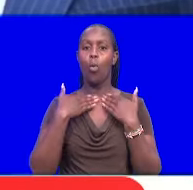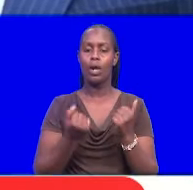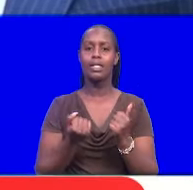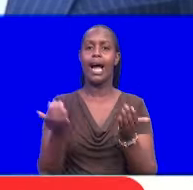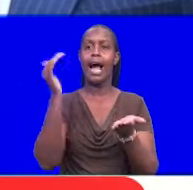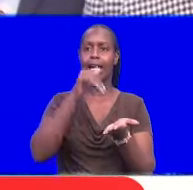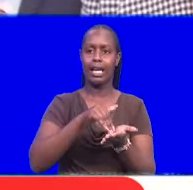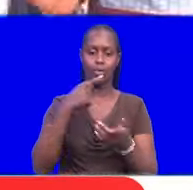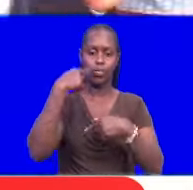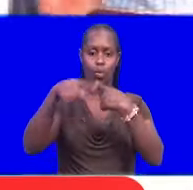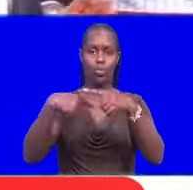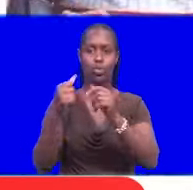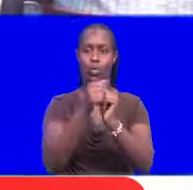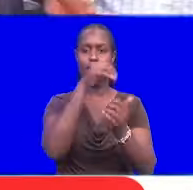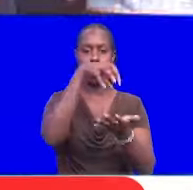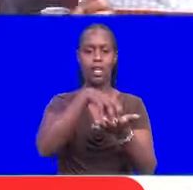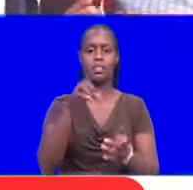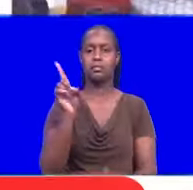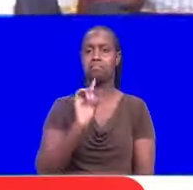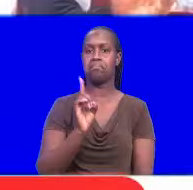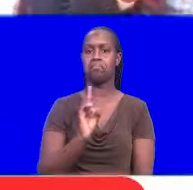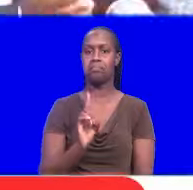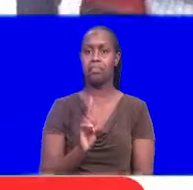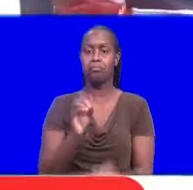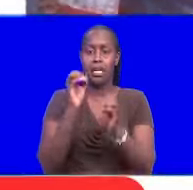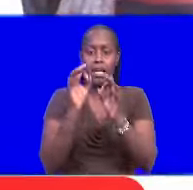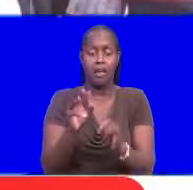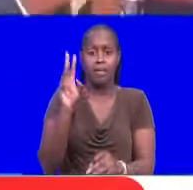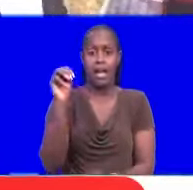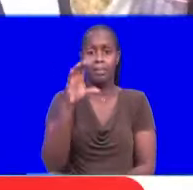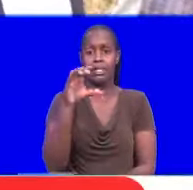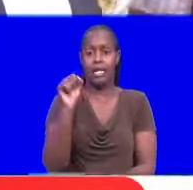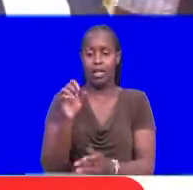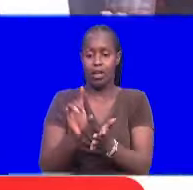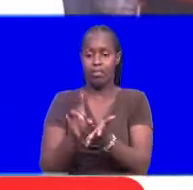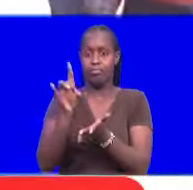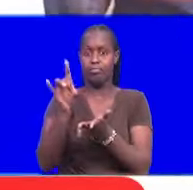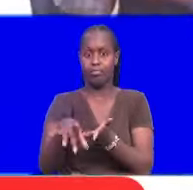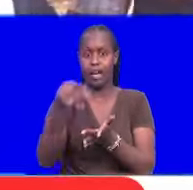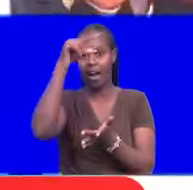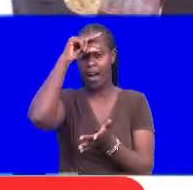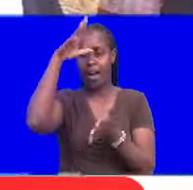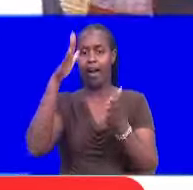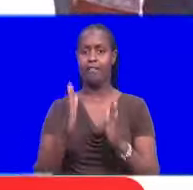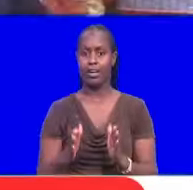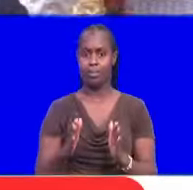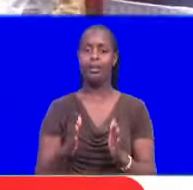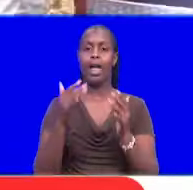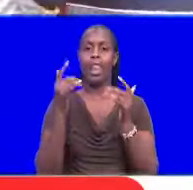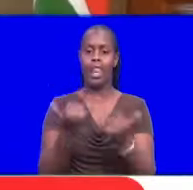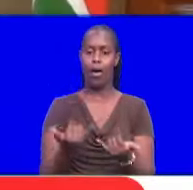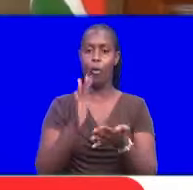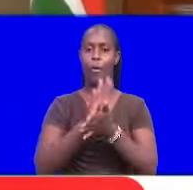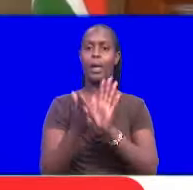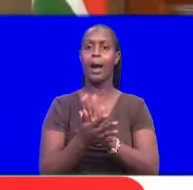hiyo maneno iweze kuendelea. Iwapo wawakilishi wadi hao watafaulu kupiga kura ya kumbandua ofisini governor Kawira, itakuwa mara ya